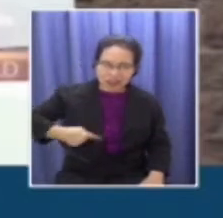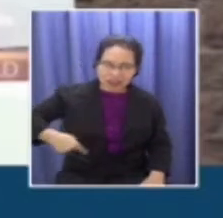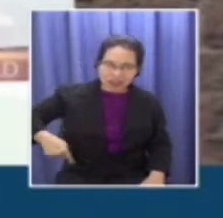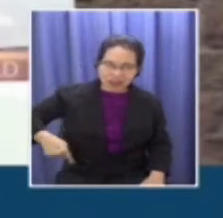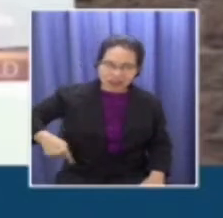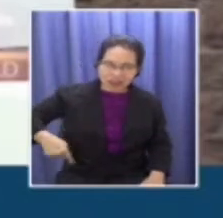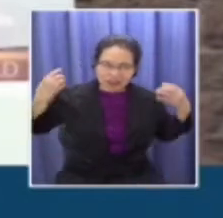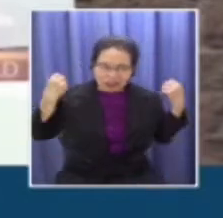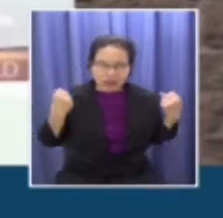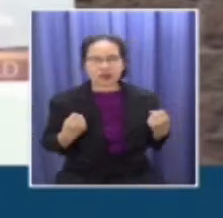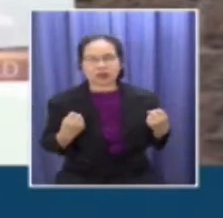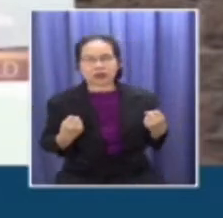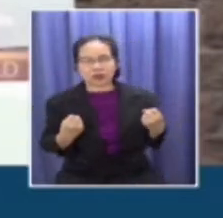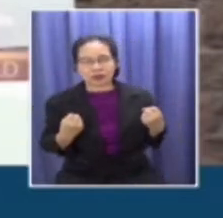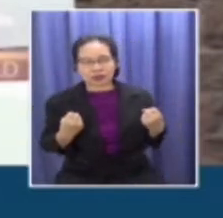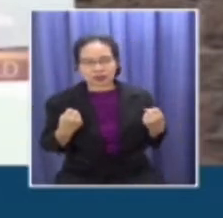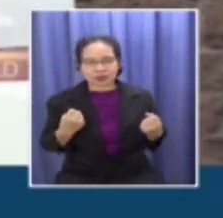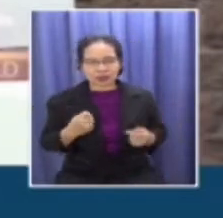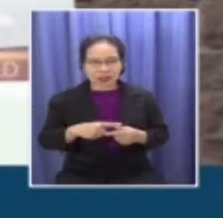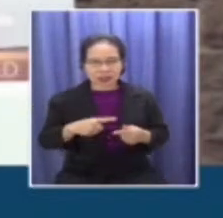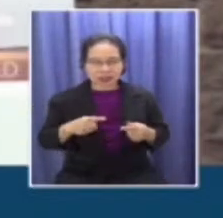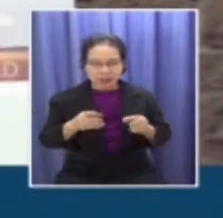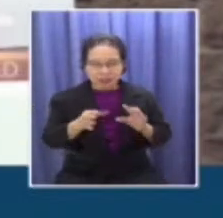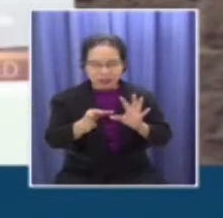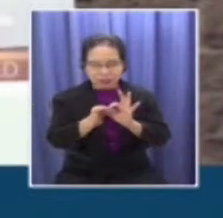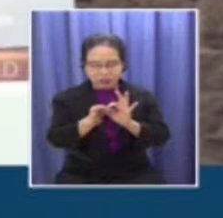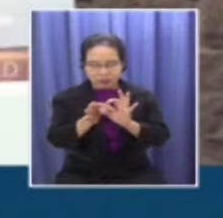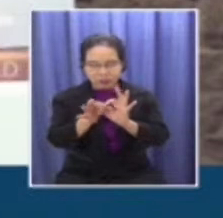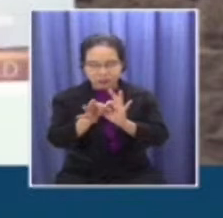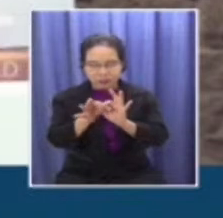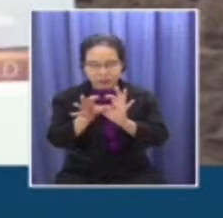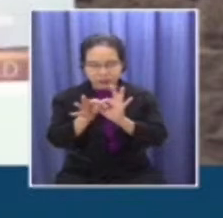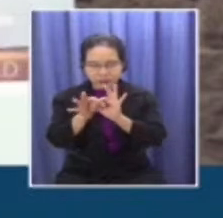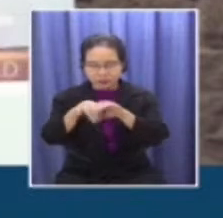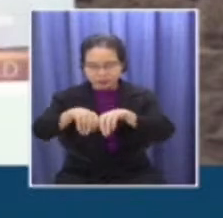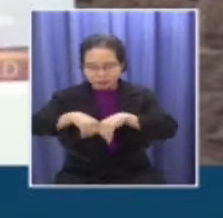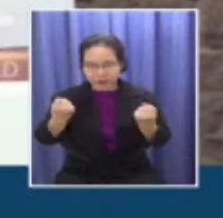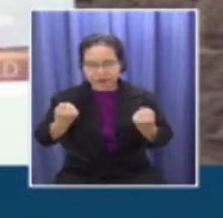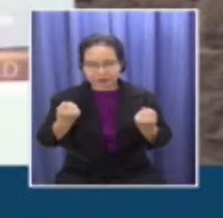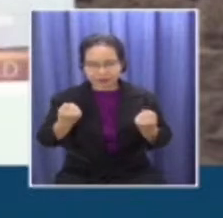a yɛsie nipa ɛna wɔn ateatea mu na wɔpirapira ne ho